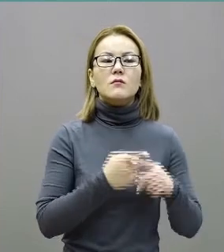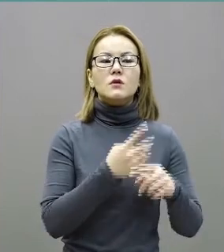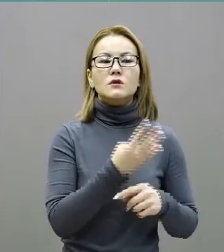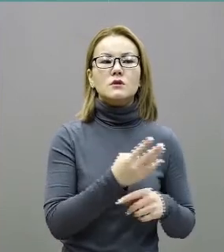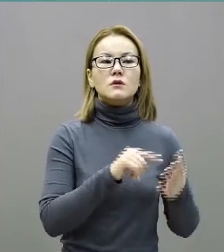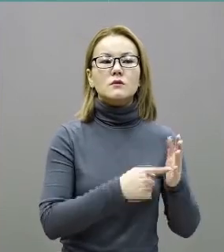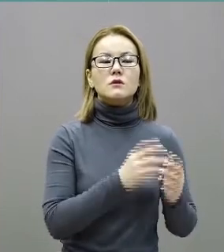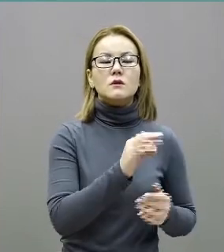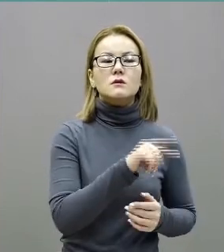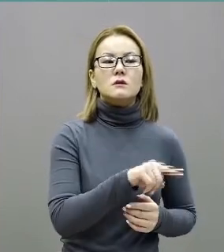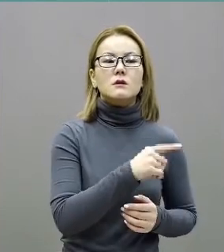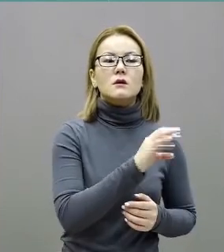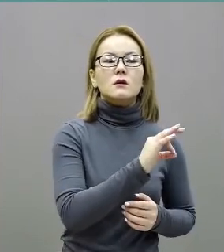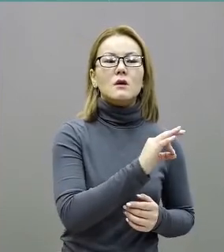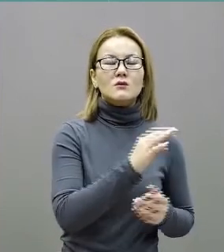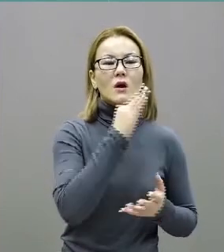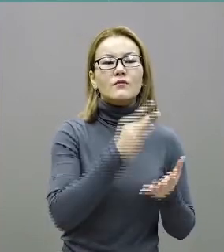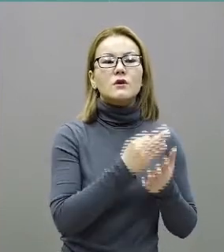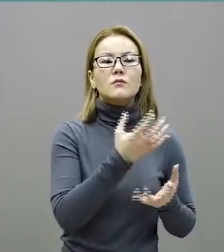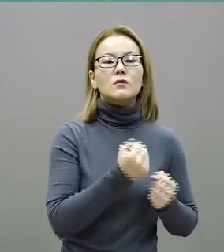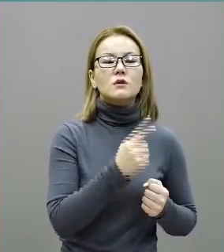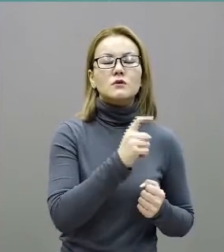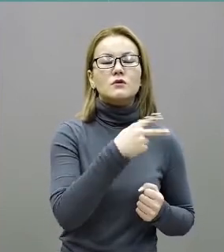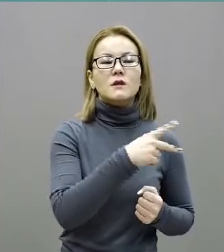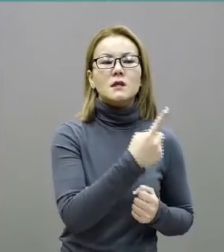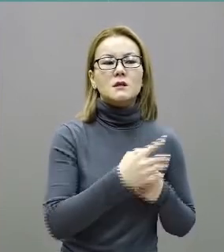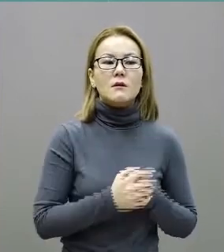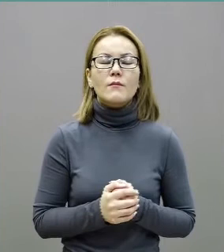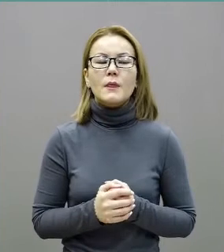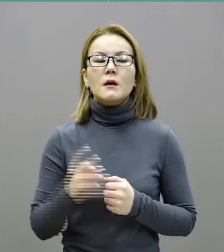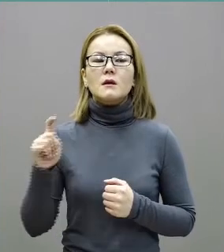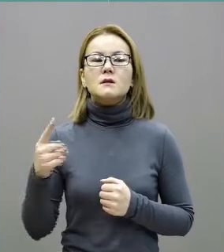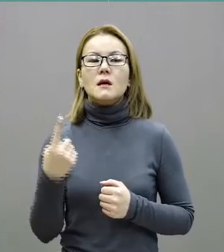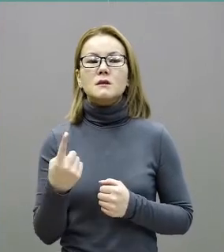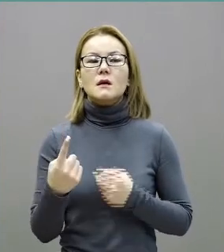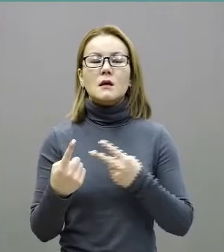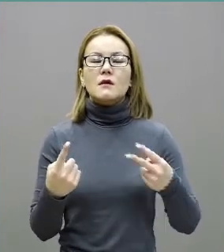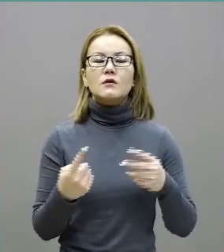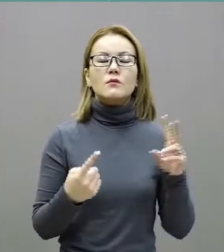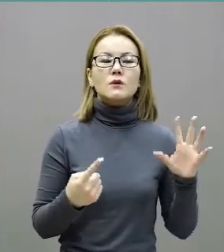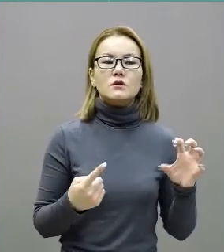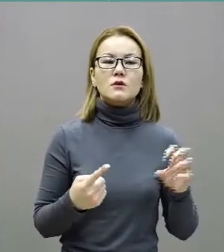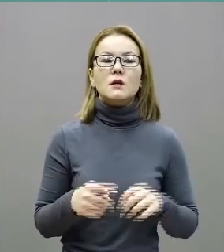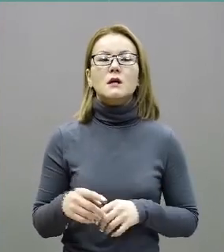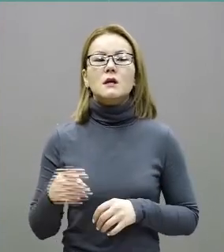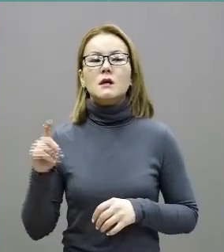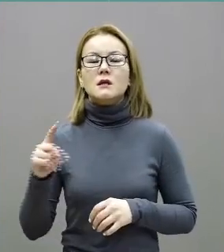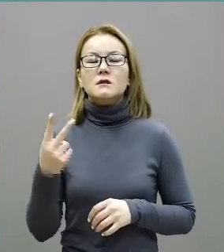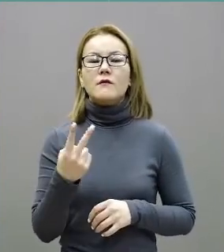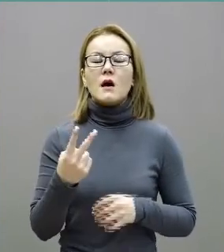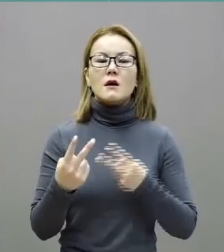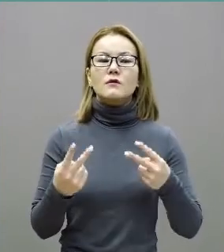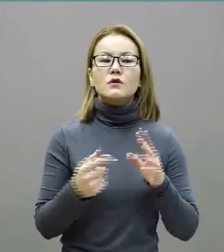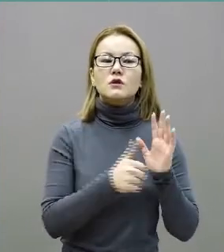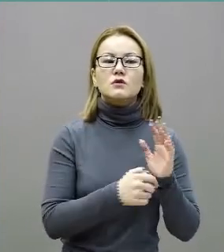дискриминант больше нуля у нас должно быть два действительных корня икос 1 равно 500 x 2 равно минус 600